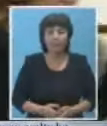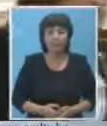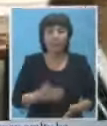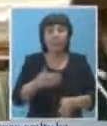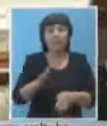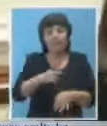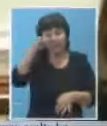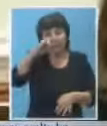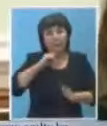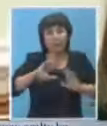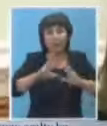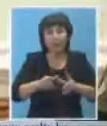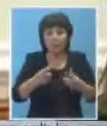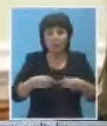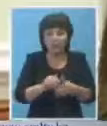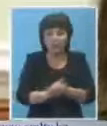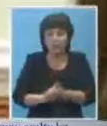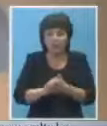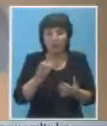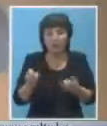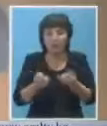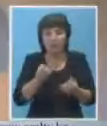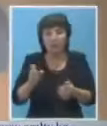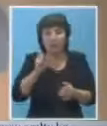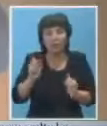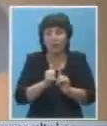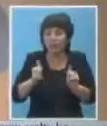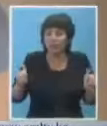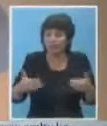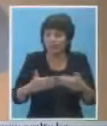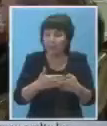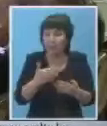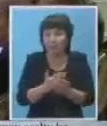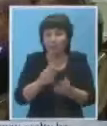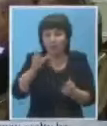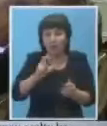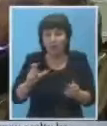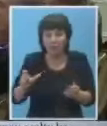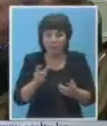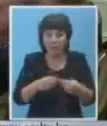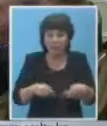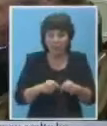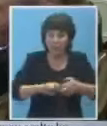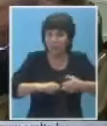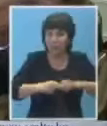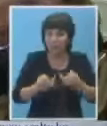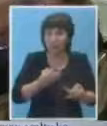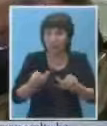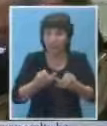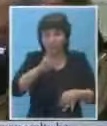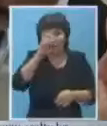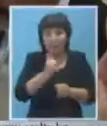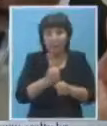Тараптар Қазақстан мен халықаралық ұйымның әріптестік жайын және экономикалық дамудың жаңа моделі жағдайындағы адами капиталды қалыптастыру мәселесін талқылады.